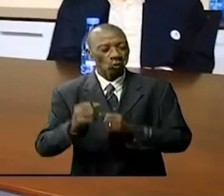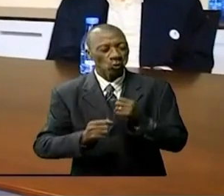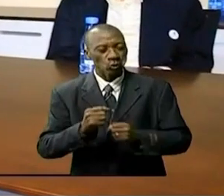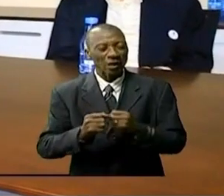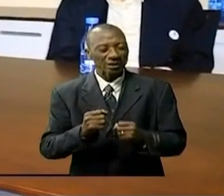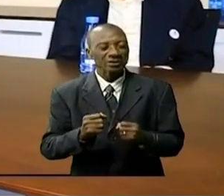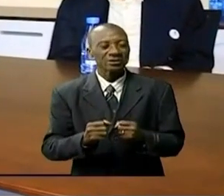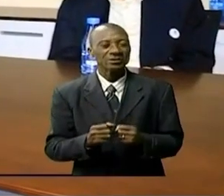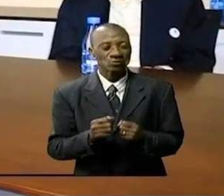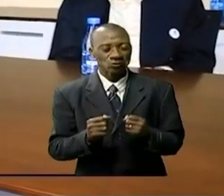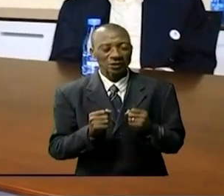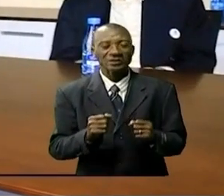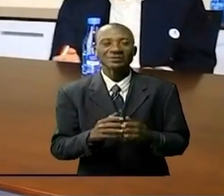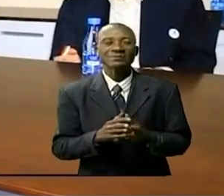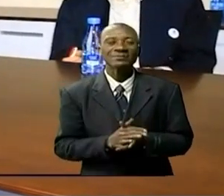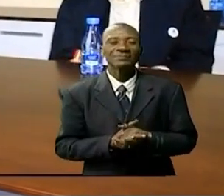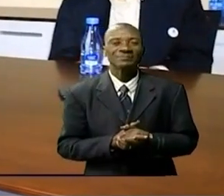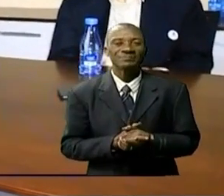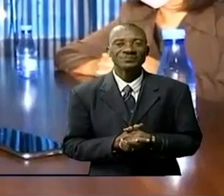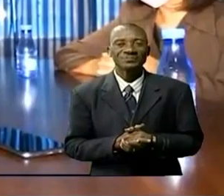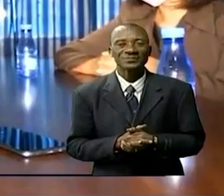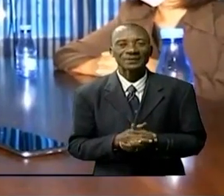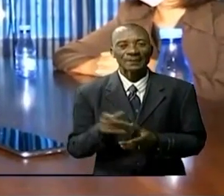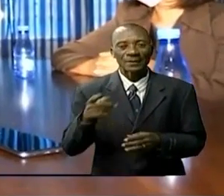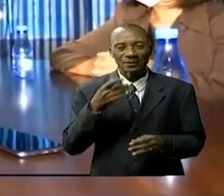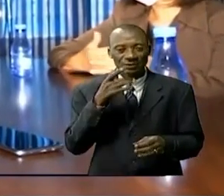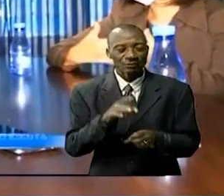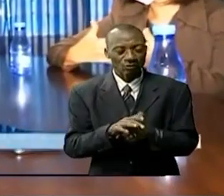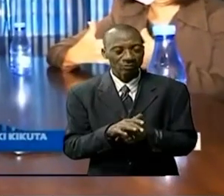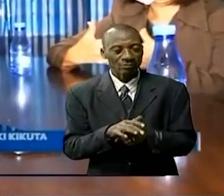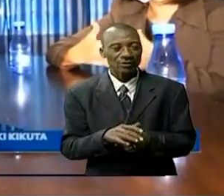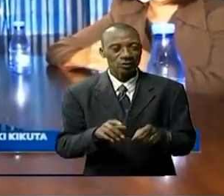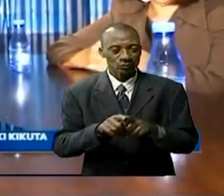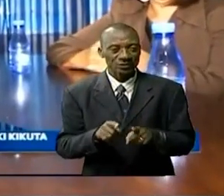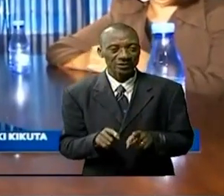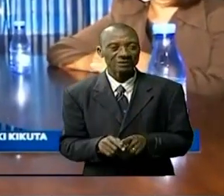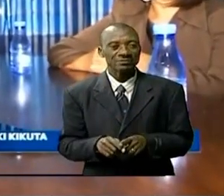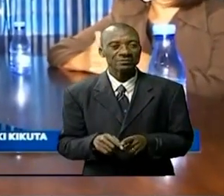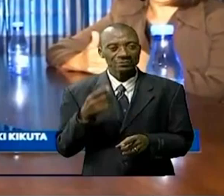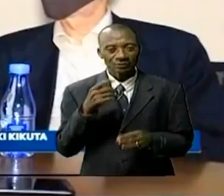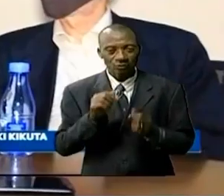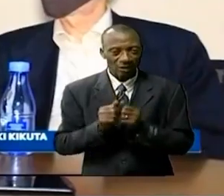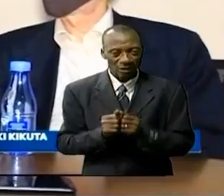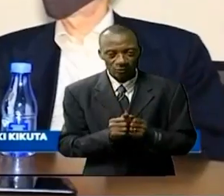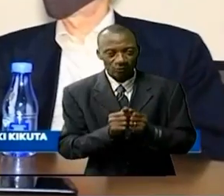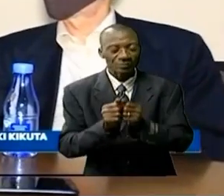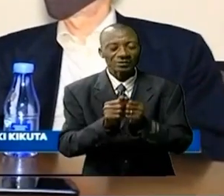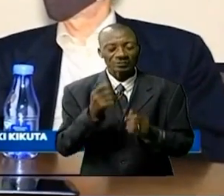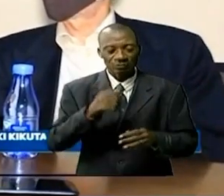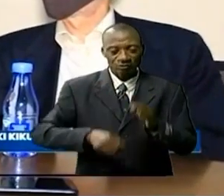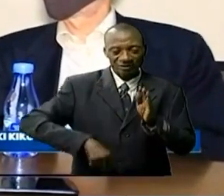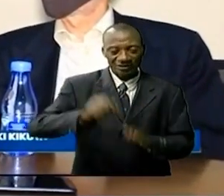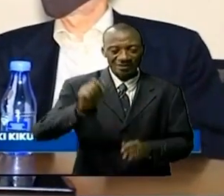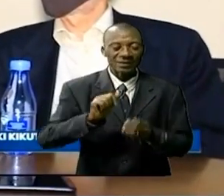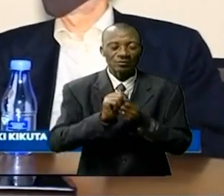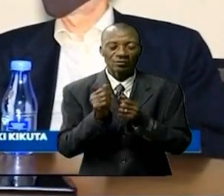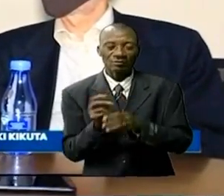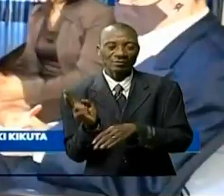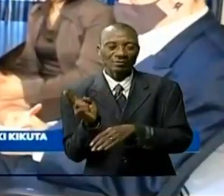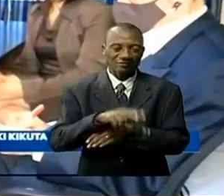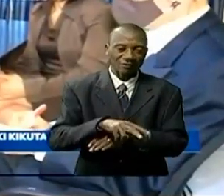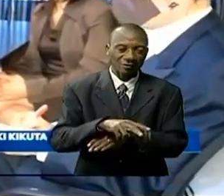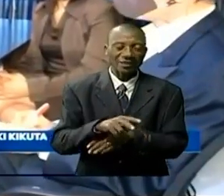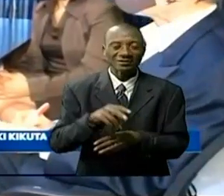cet appui de la belgique qui a promis aussi son accompagnement dans l'éradication de ce fléau au nord et au